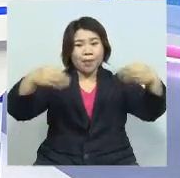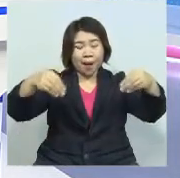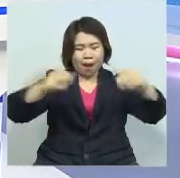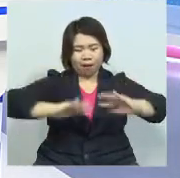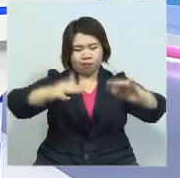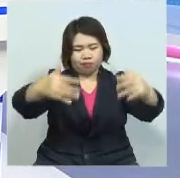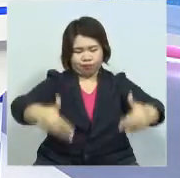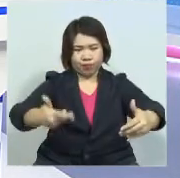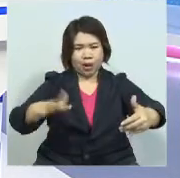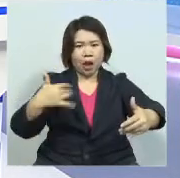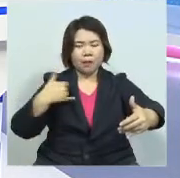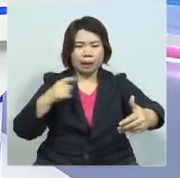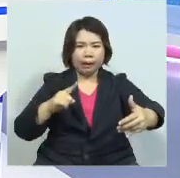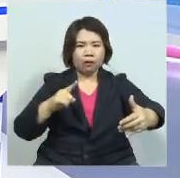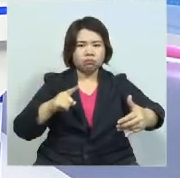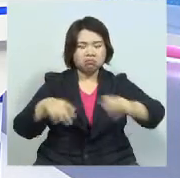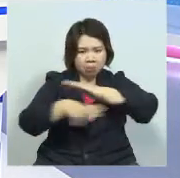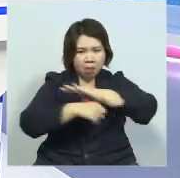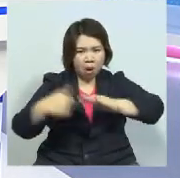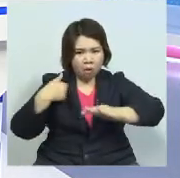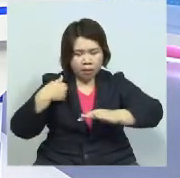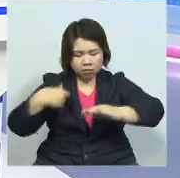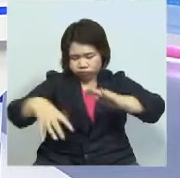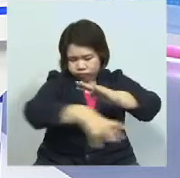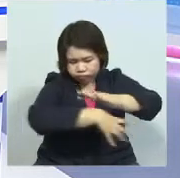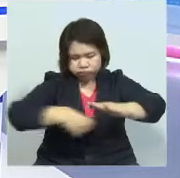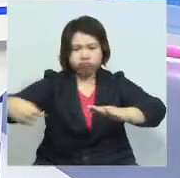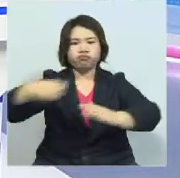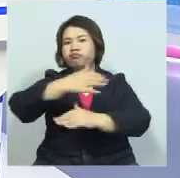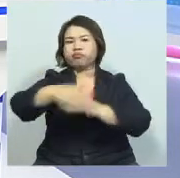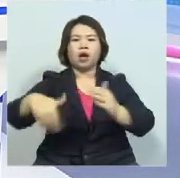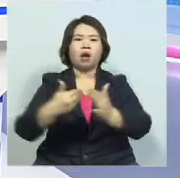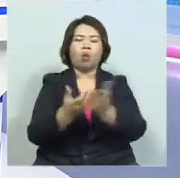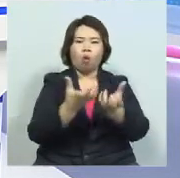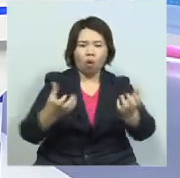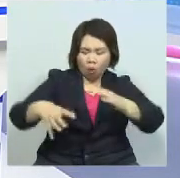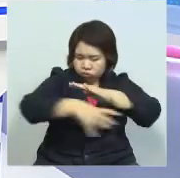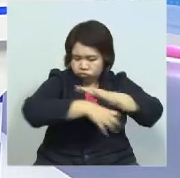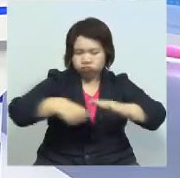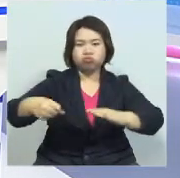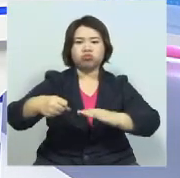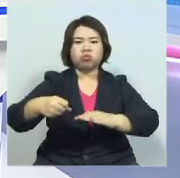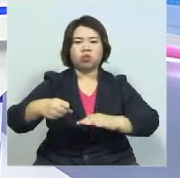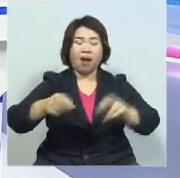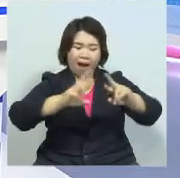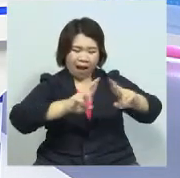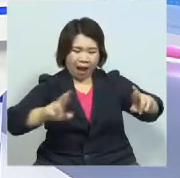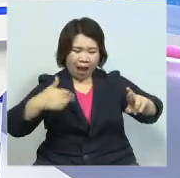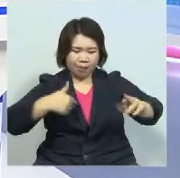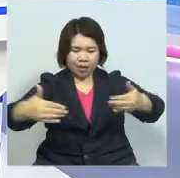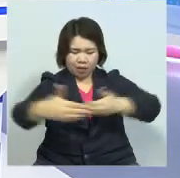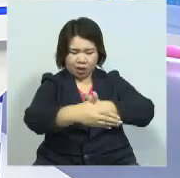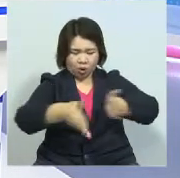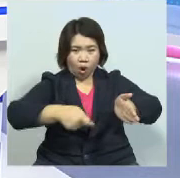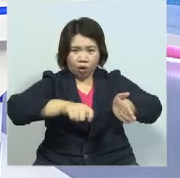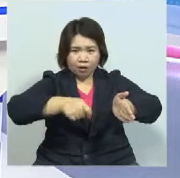ใช่อันนี้คนร้ายเข้าไปรื้อค้นตู้กระจกกวาดทรัพย์สินทุกอย่างที่พอจะเอาไปได ้ บางร้านมีตู้เซฟก็เข้า